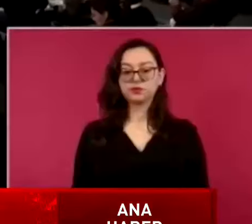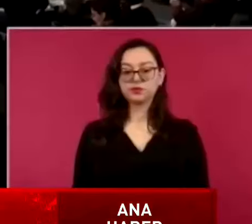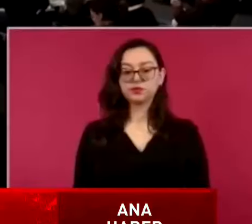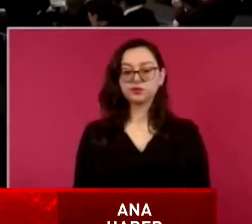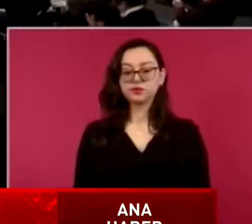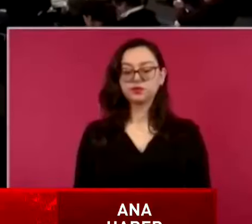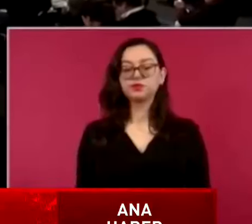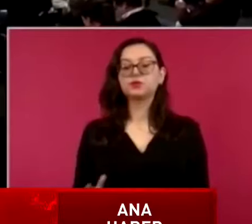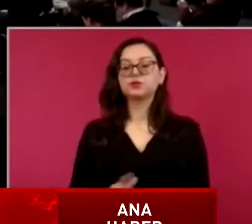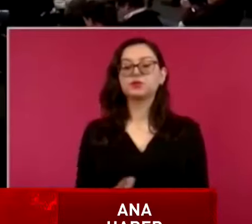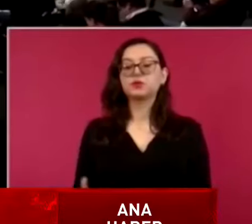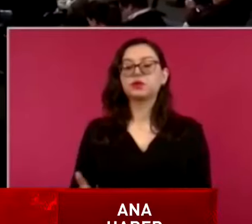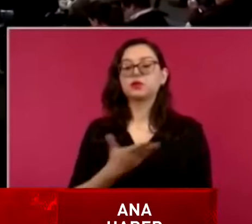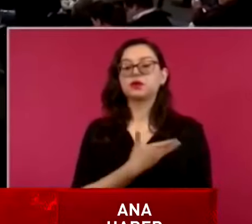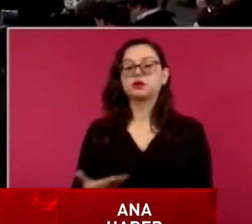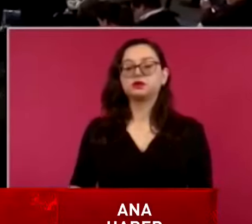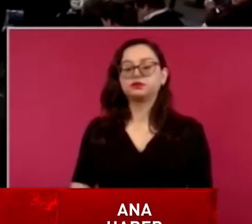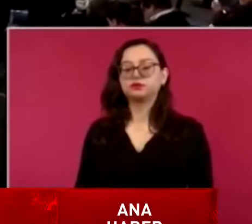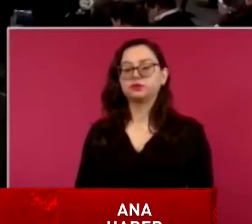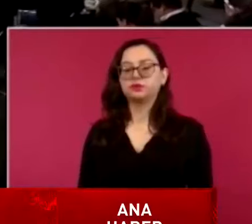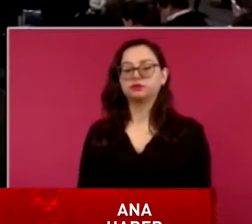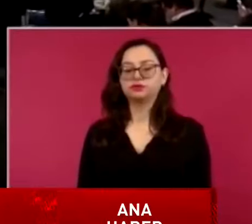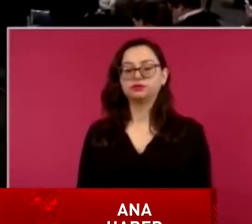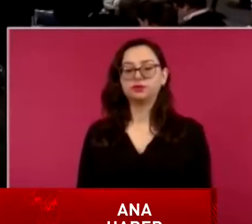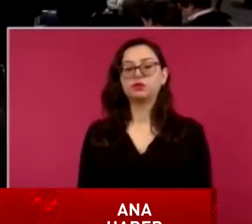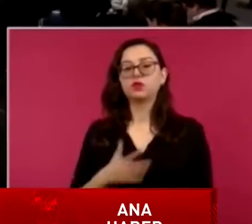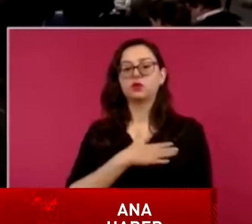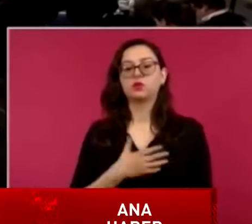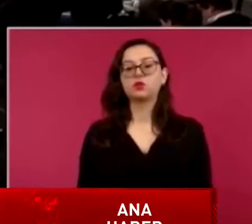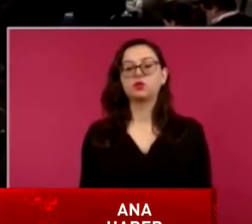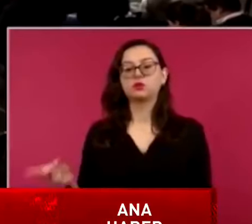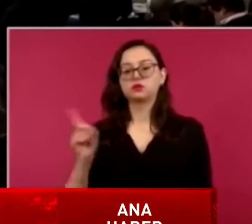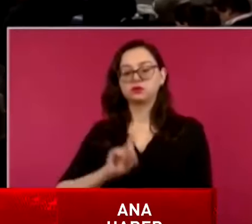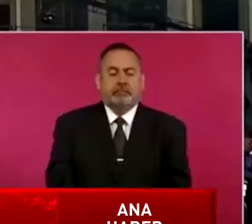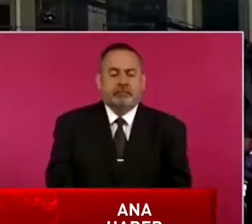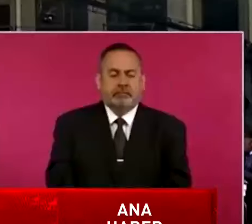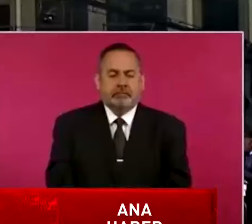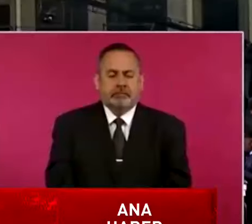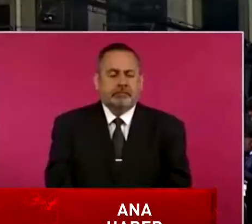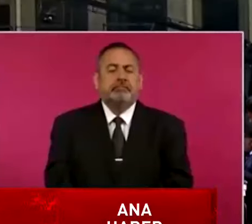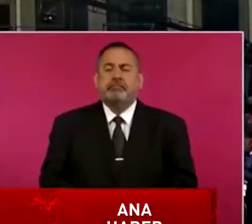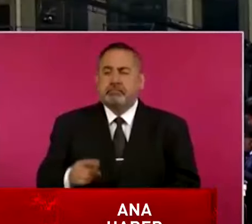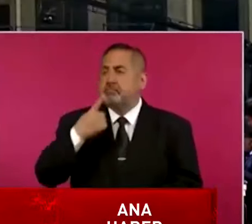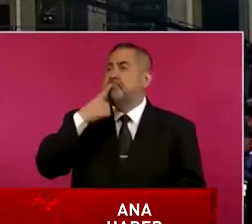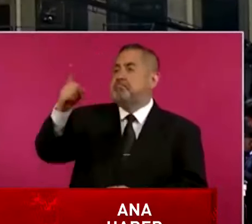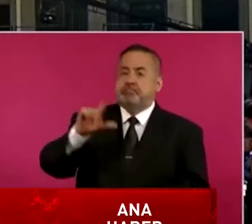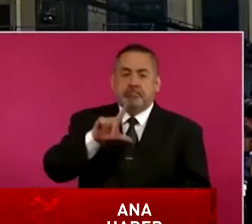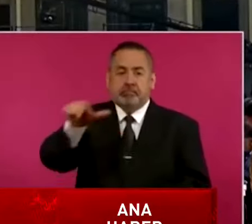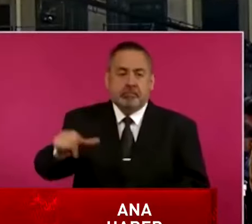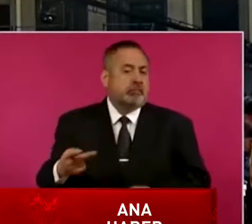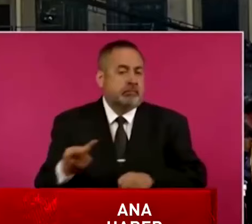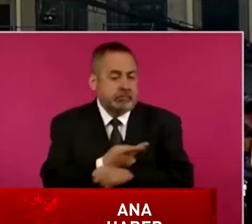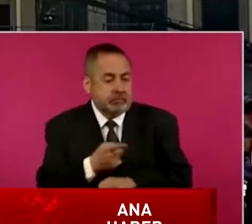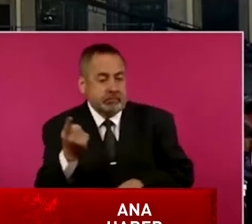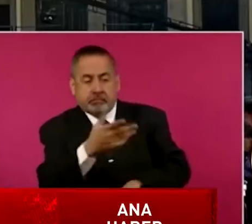Meksika Dışişleri Bakanı Alicia Bárcena, Büyükelçilik baskınıyla Ekvador'un uluslararası hukukun temel ilke ve normlarını ihlal